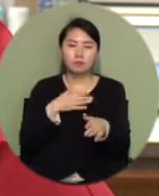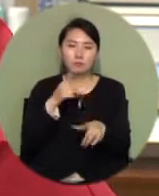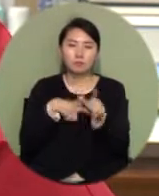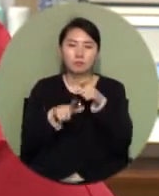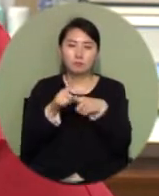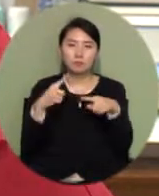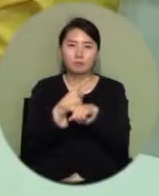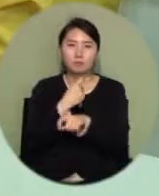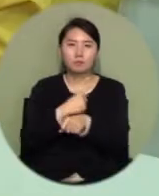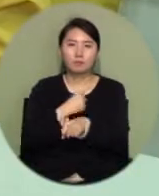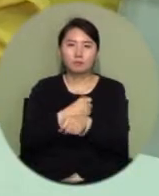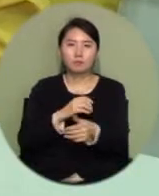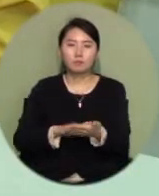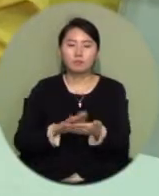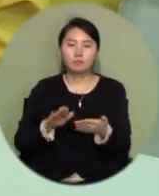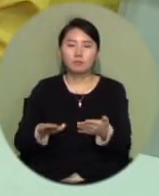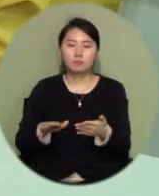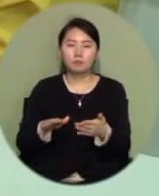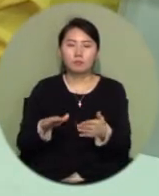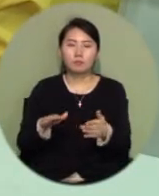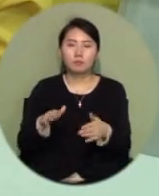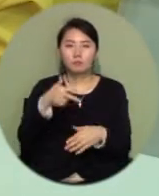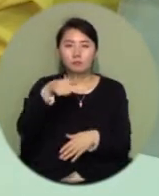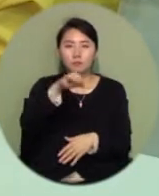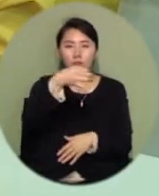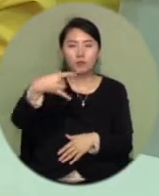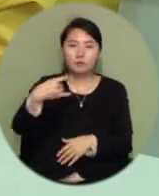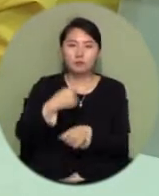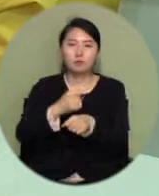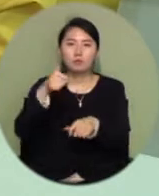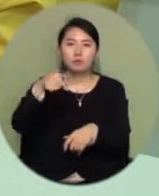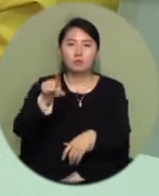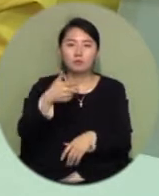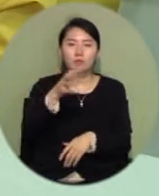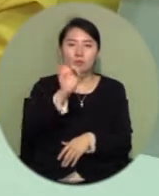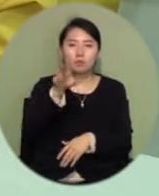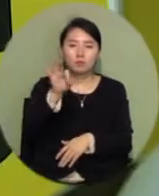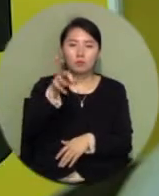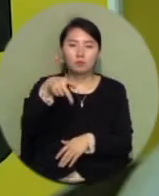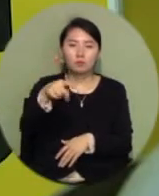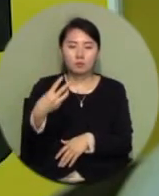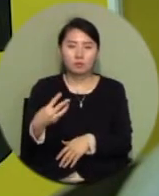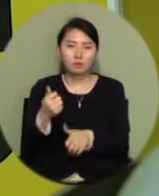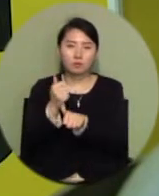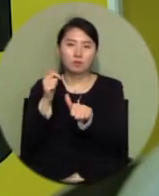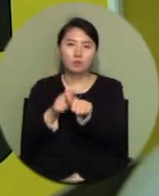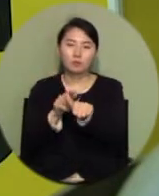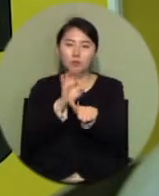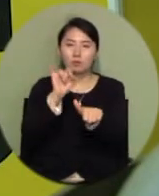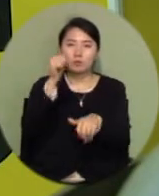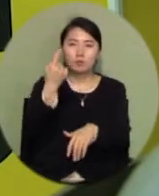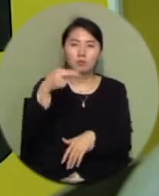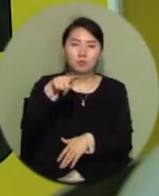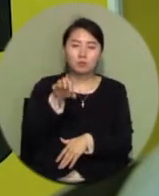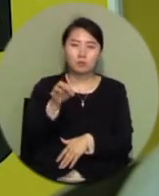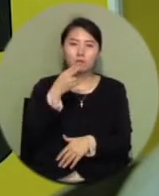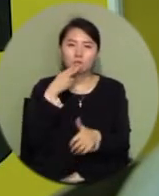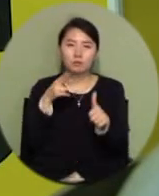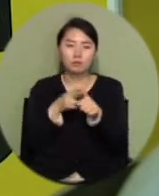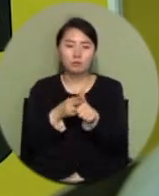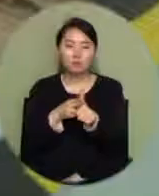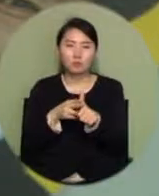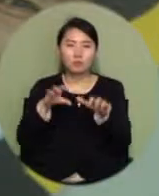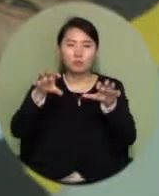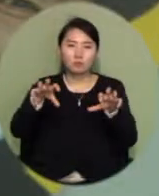확 바꿔보겠습니다. 정의당에서는 권영길 전 국회의원의 보좌관을 지낸 이호성 예비후보가 양당